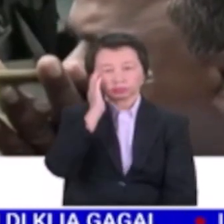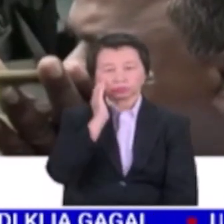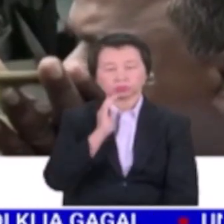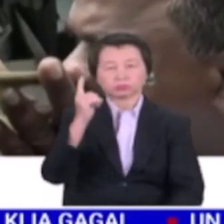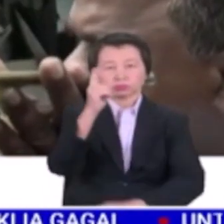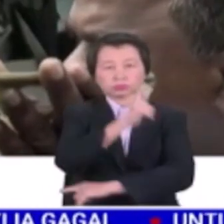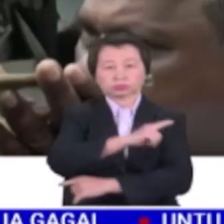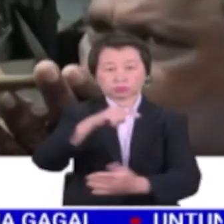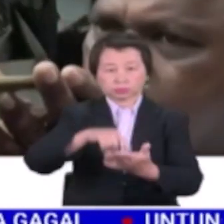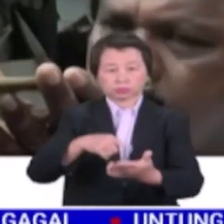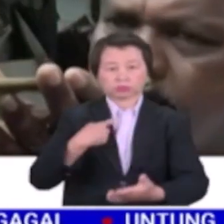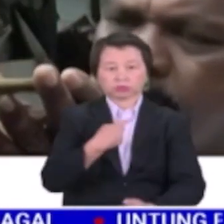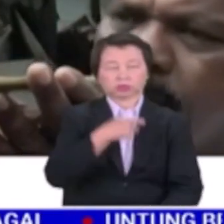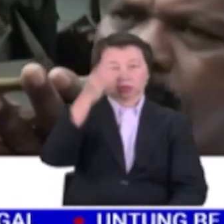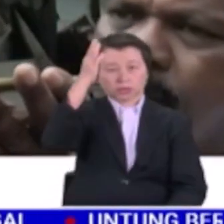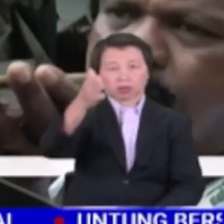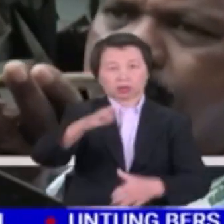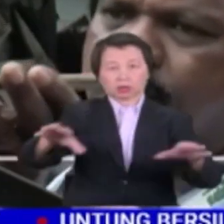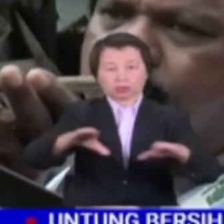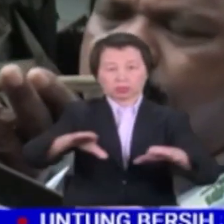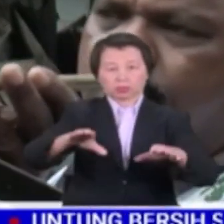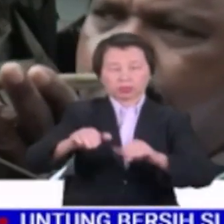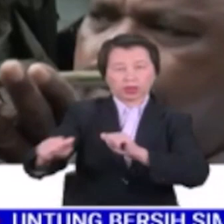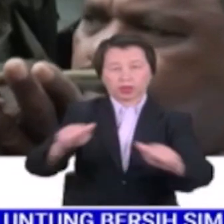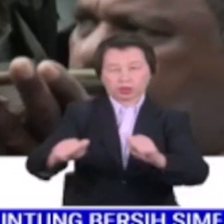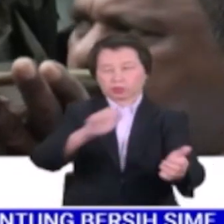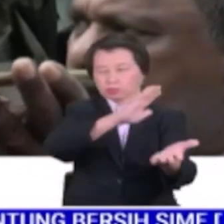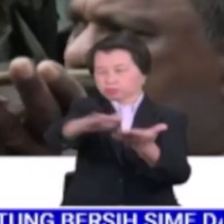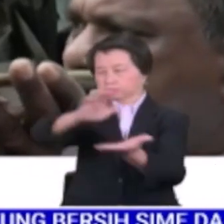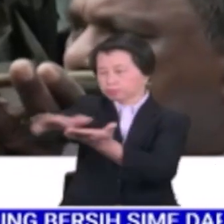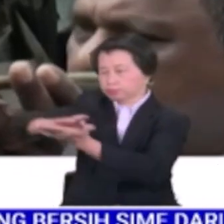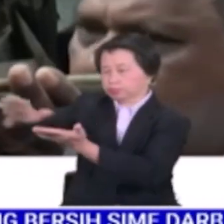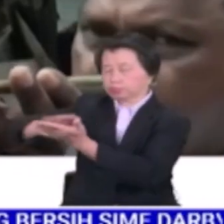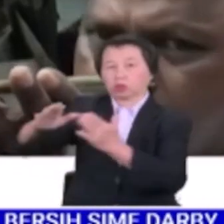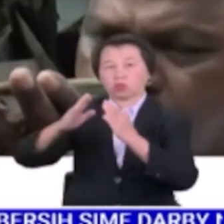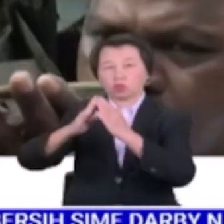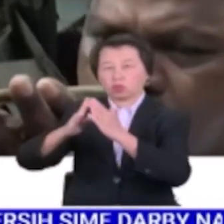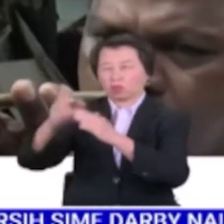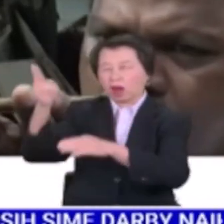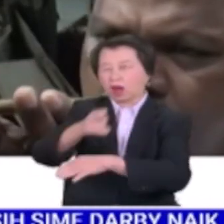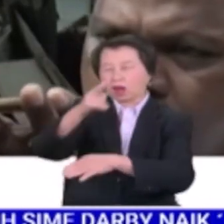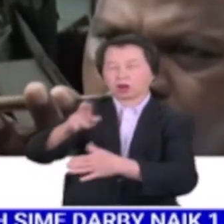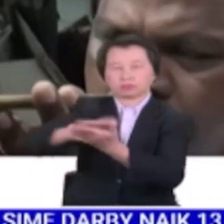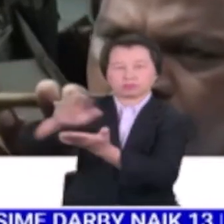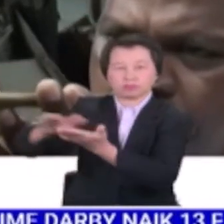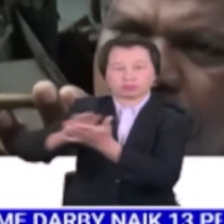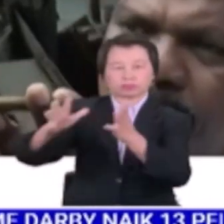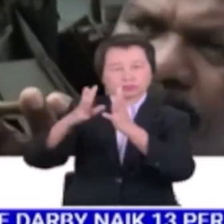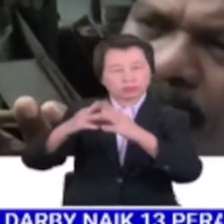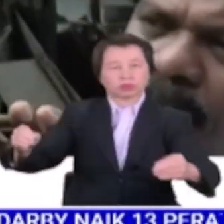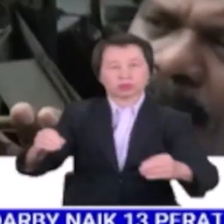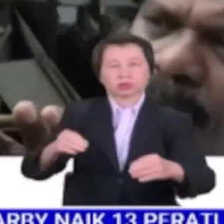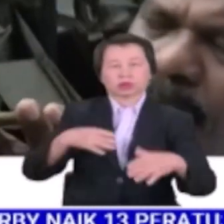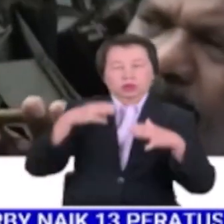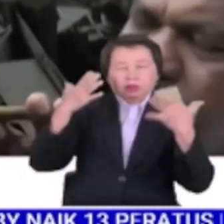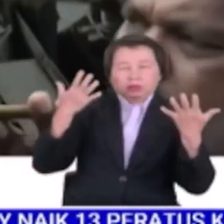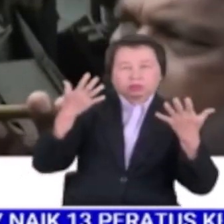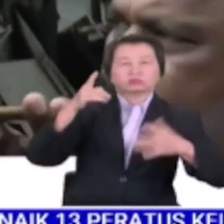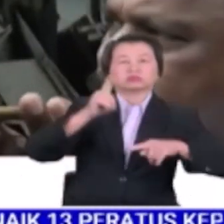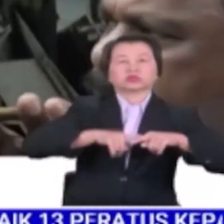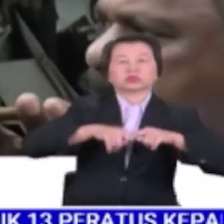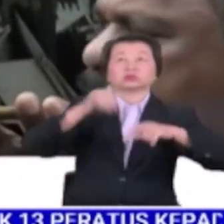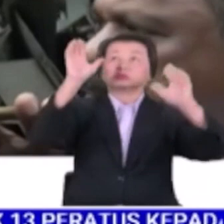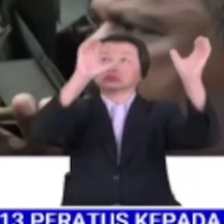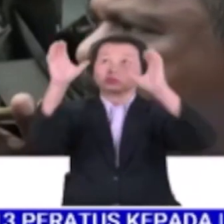hari ini kita akan melaksanakan perubahan sehingga selesai Mungkin saya hari ini tak pastilah selesai bergantung